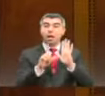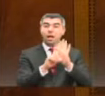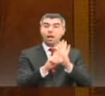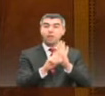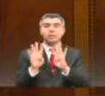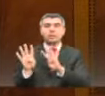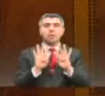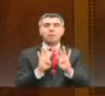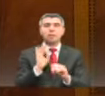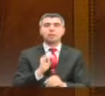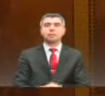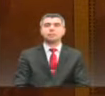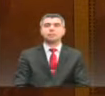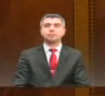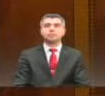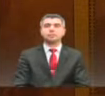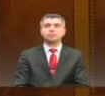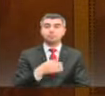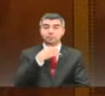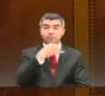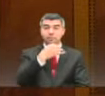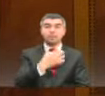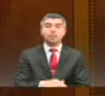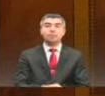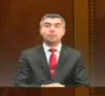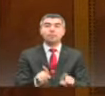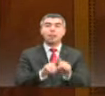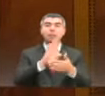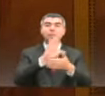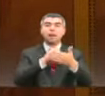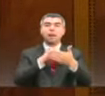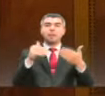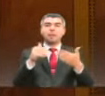الفصل 88. ويأتي هذا البرنامج